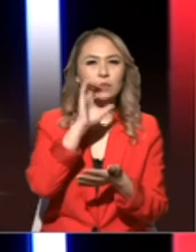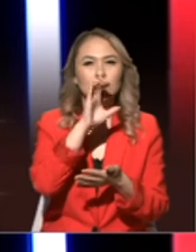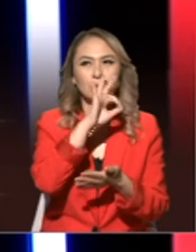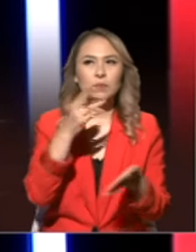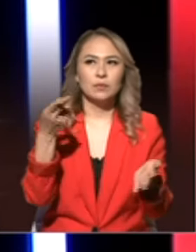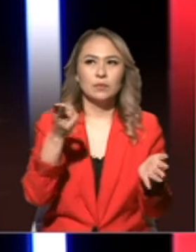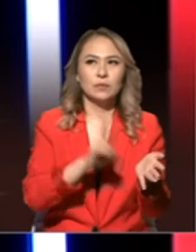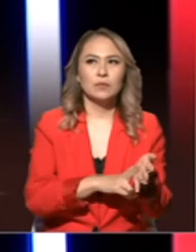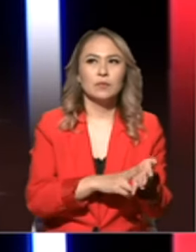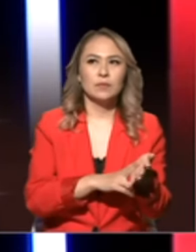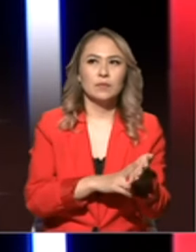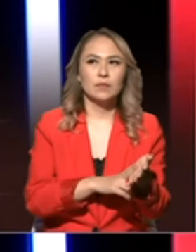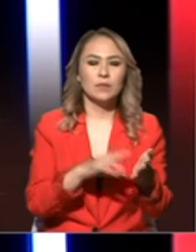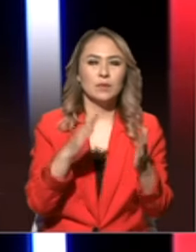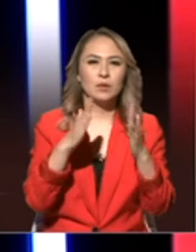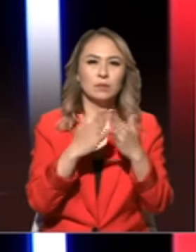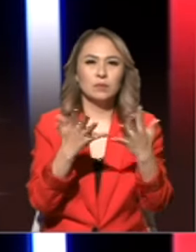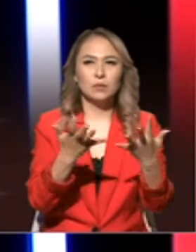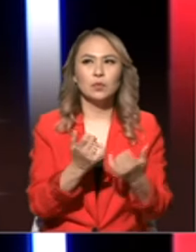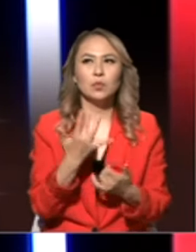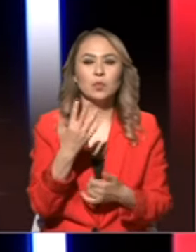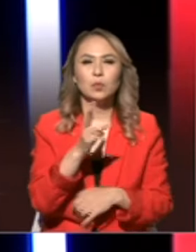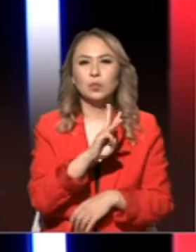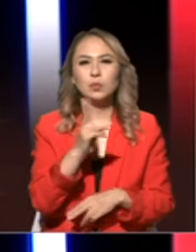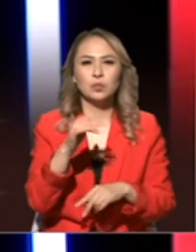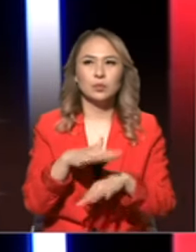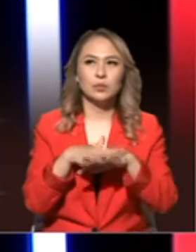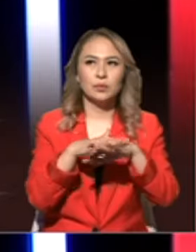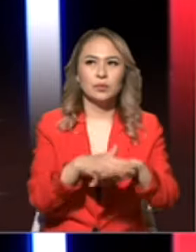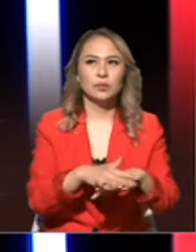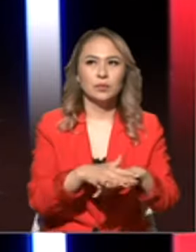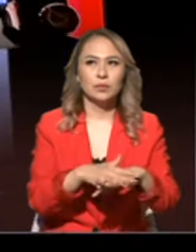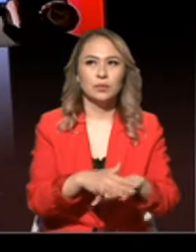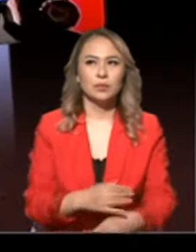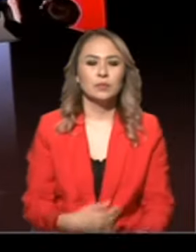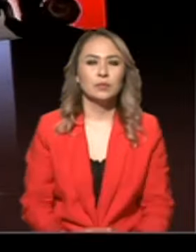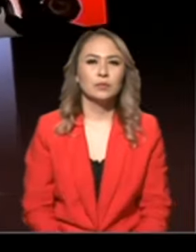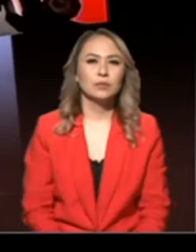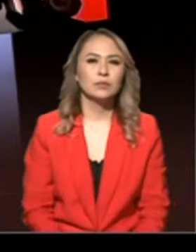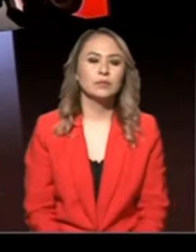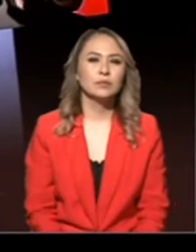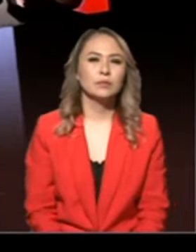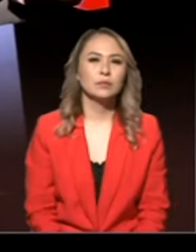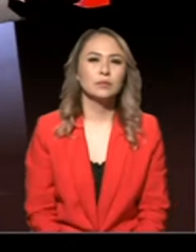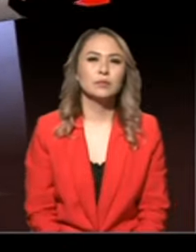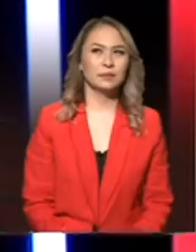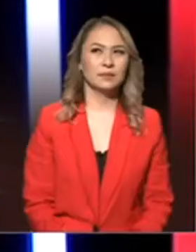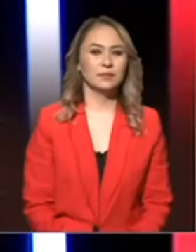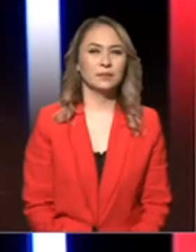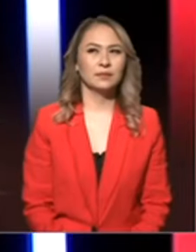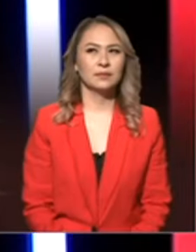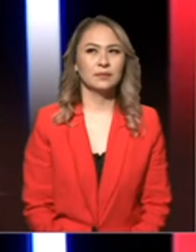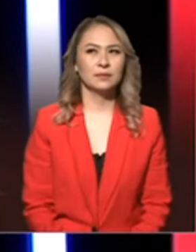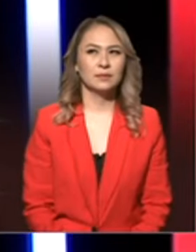көшіп баратындарға баспана алу үшін қанша миллион ақша бөлінеді? Үзілістен кейін айтып береміз.